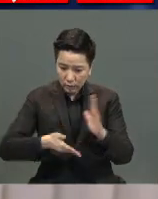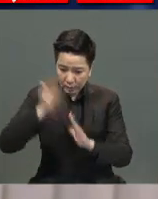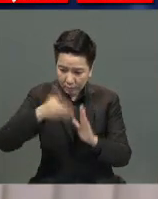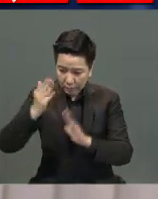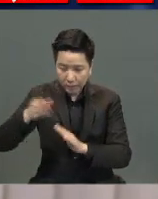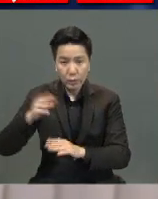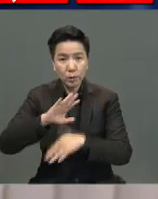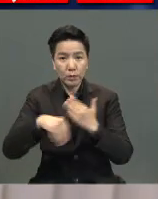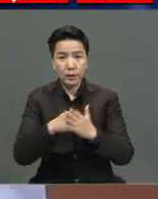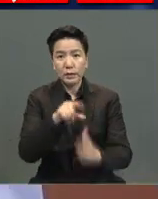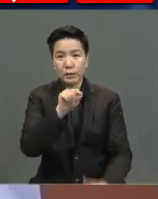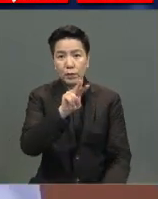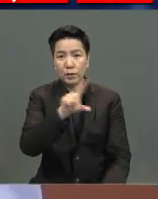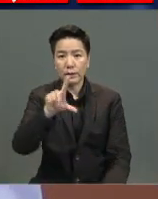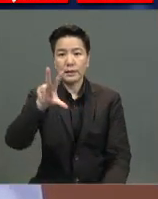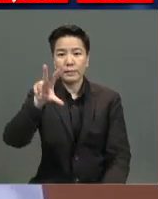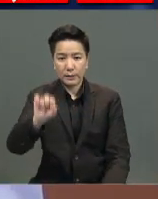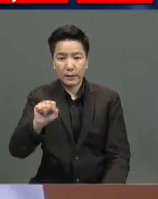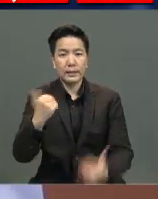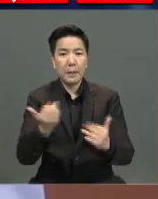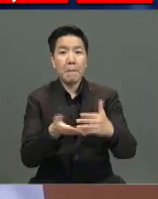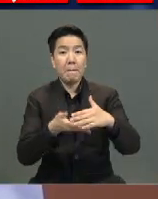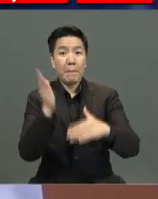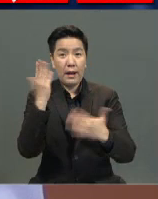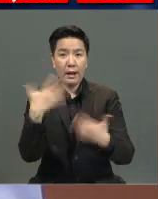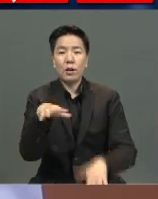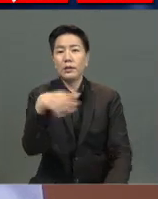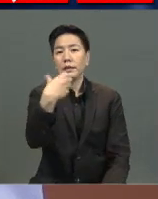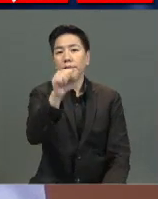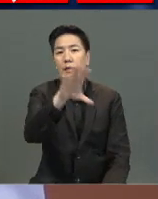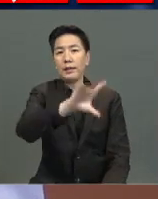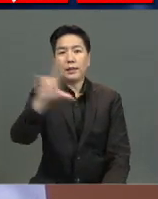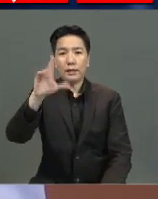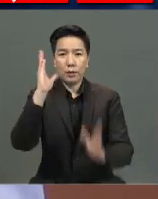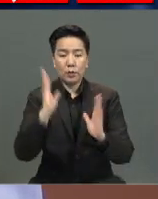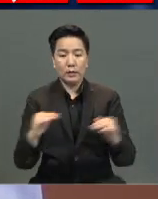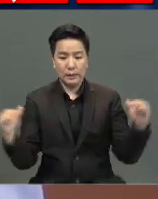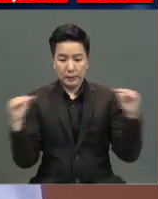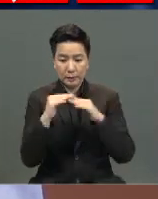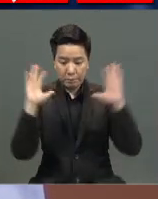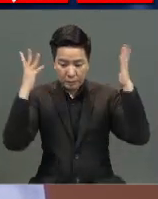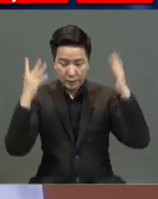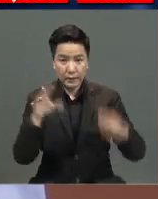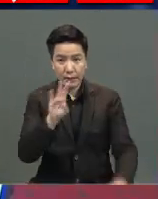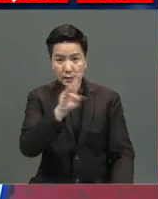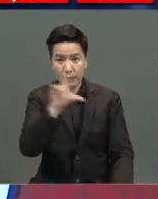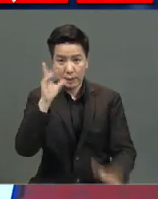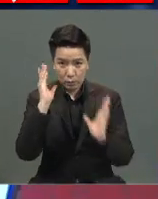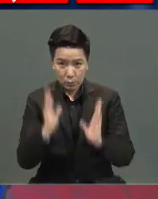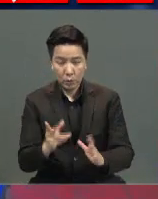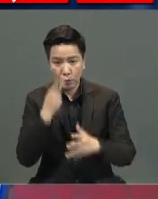แสนคนเนี่ยผู้ที่ผ่านเข้าสู่ขั้นตอนการคัดกรองตามหลักเกณฑ์จำนวน22ล้าน 3แสนคนในจำนวนนี้ผ่านเกณฑ์แล้ว 15ล้านคนไม่ได้รับสิทธิ์ 7